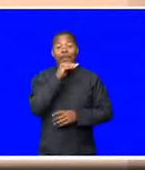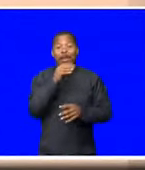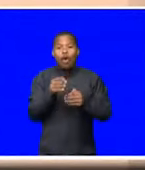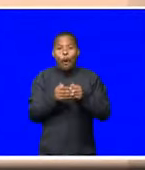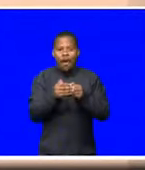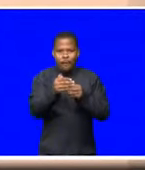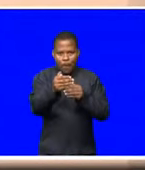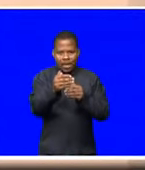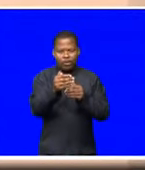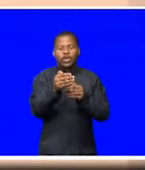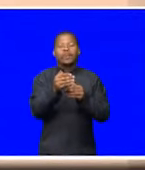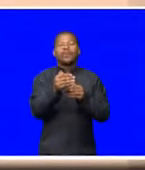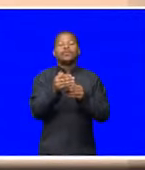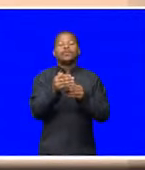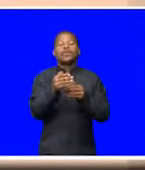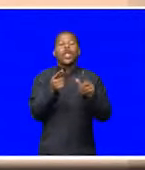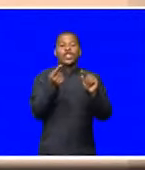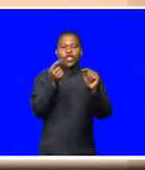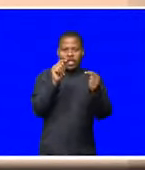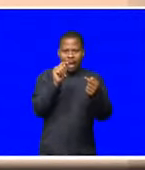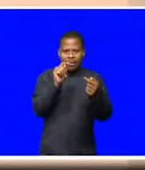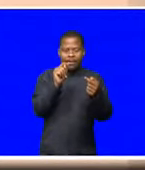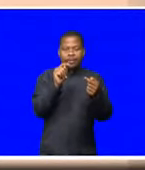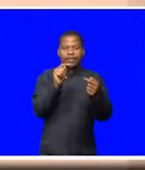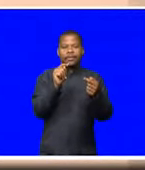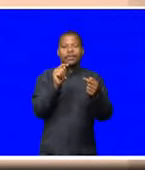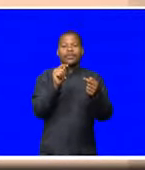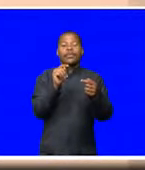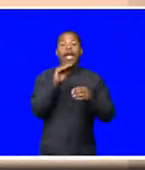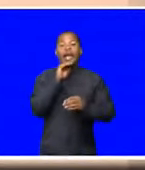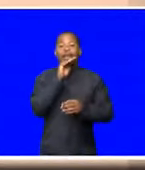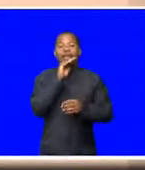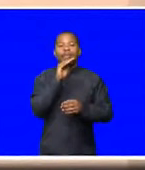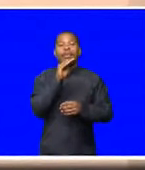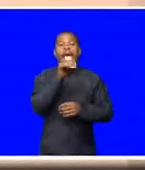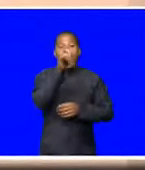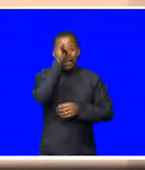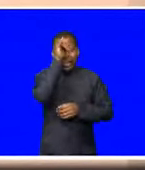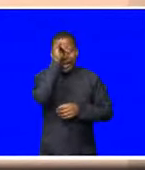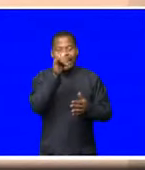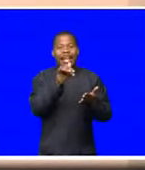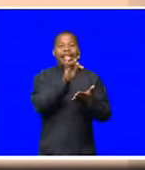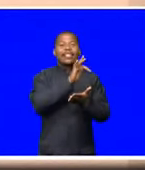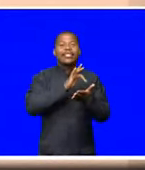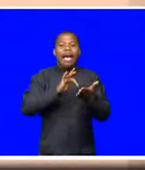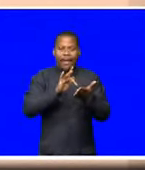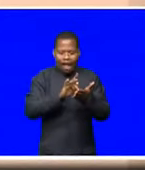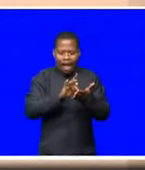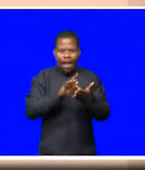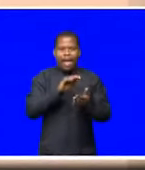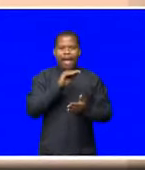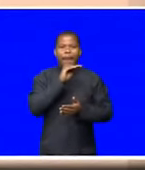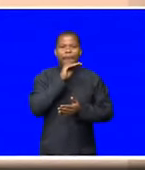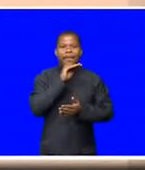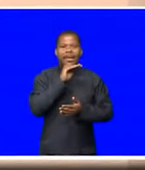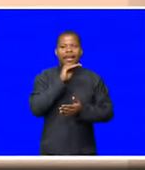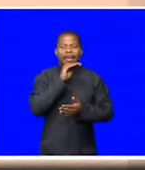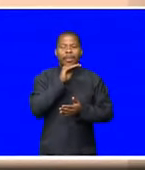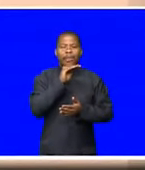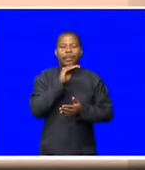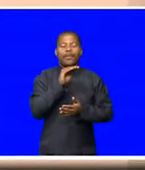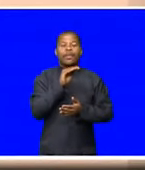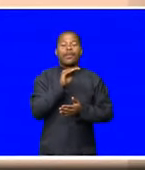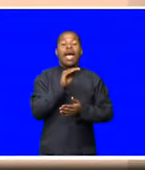nyalo anjinja ubonakala ukuthi lama vocational centers and all the things njengoba